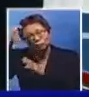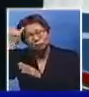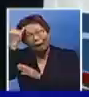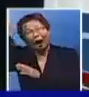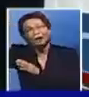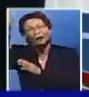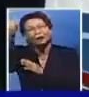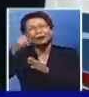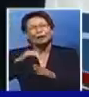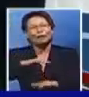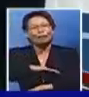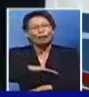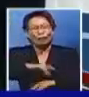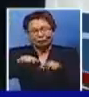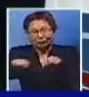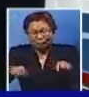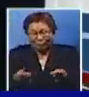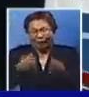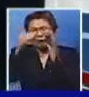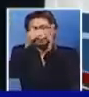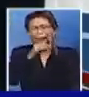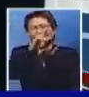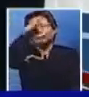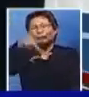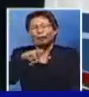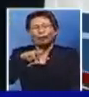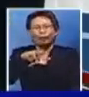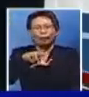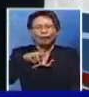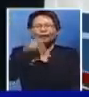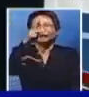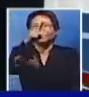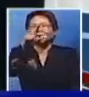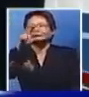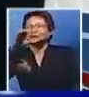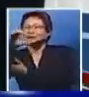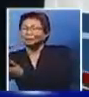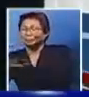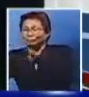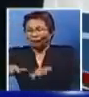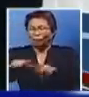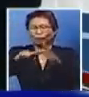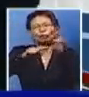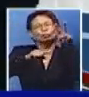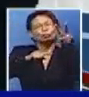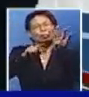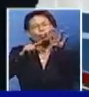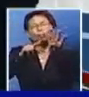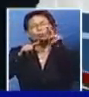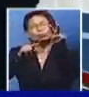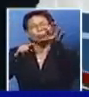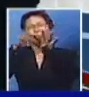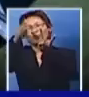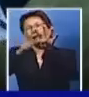memperluaskan venue acara itu yang akan berlangsung di Pusat Konvensyen Kuala Lumpur KLCC bermula 24 Ogos depan.